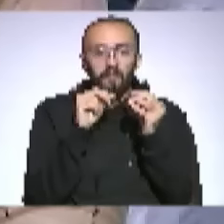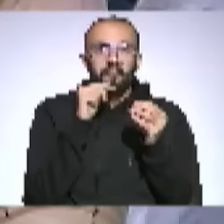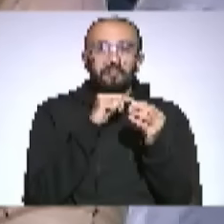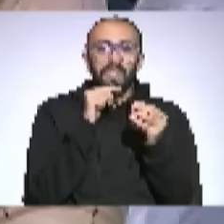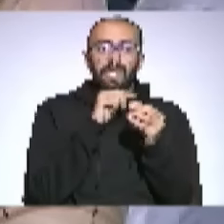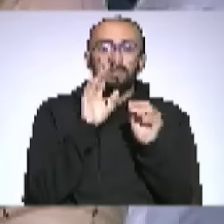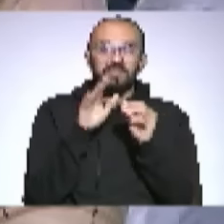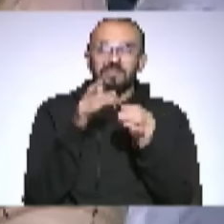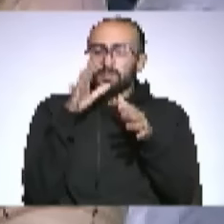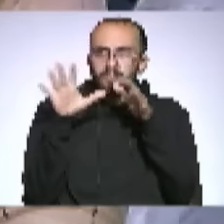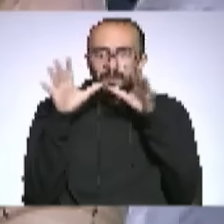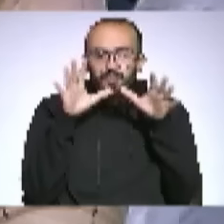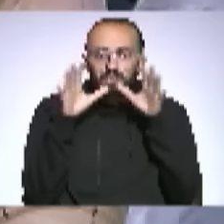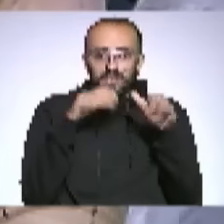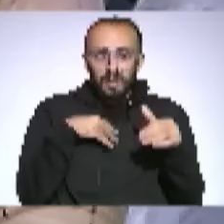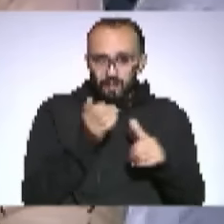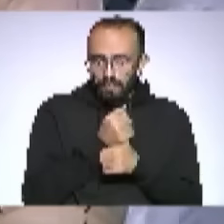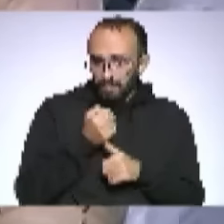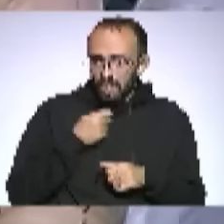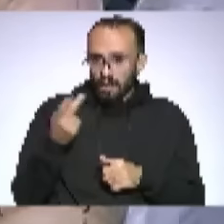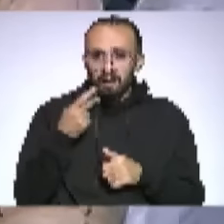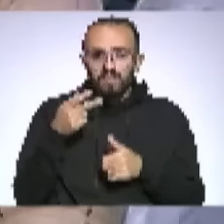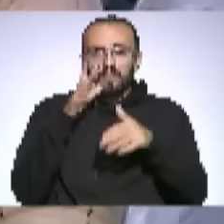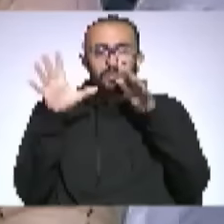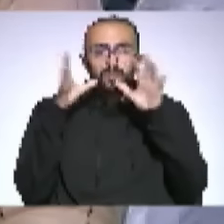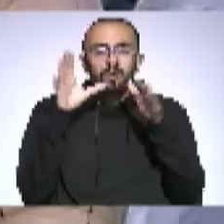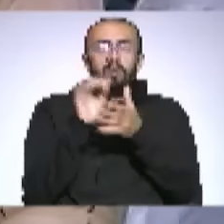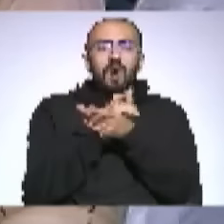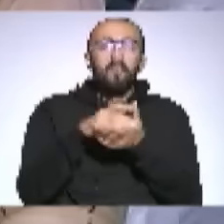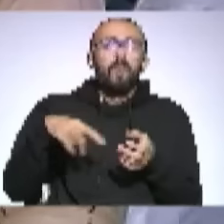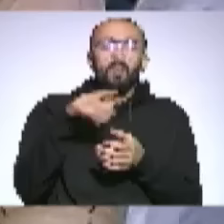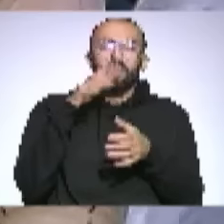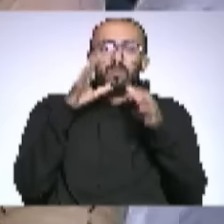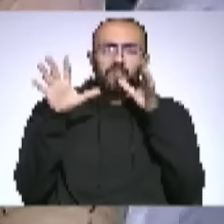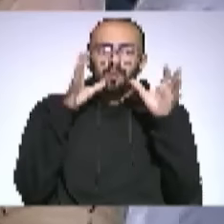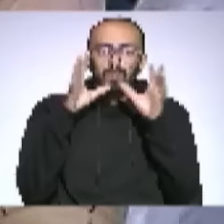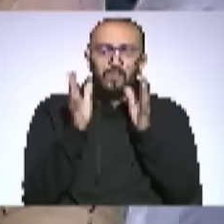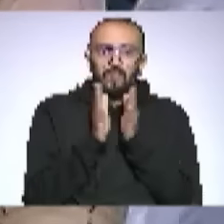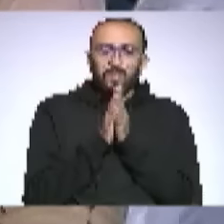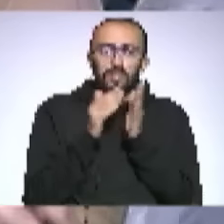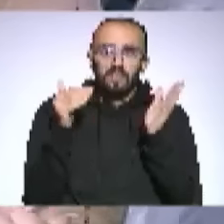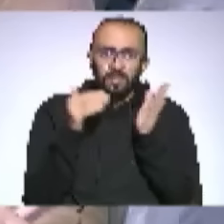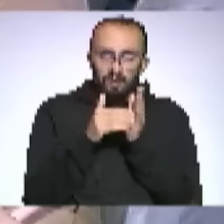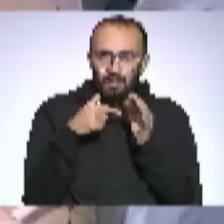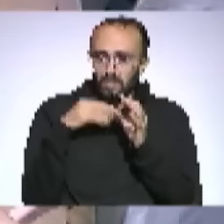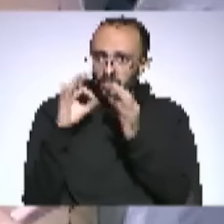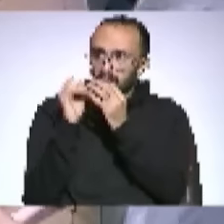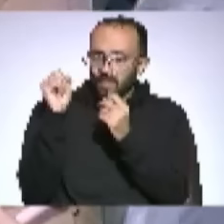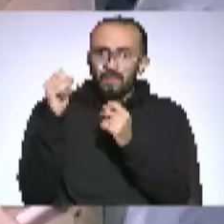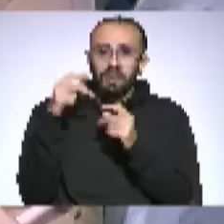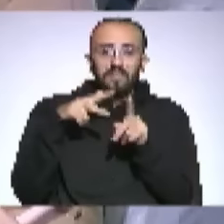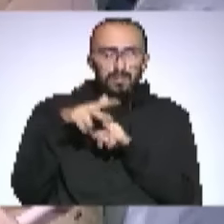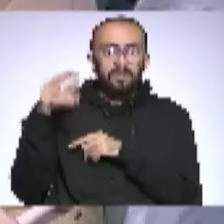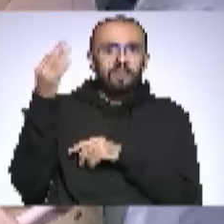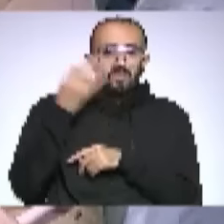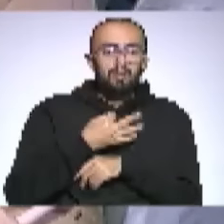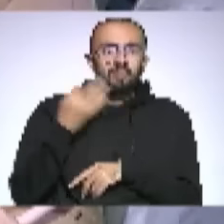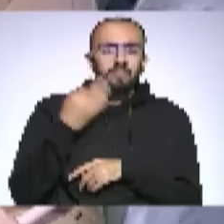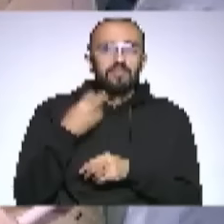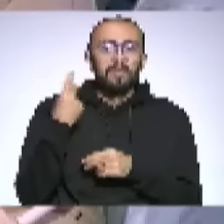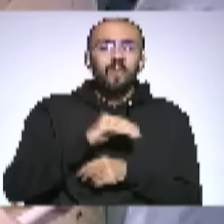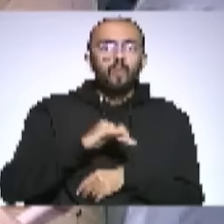وانه بيحكي كل تفاصيل حياتنا الزوجيه والاسريه لكل اصدقائه وقد تعرضت منه من اسرته للعنف من ضرب واهانه ليايا